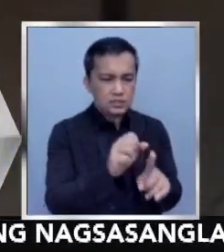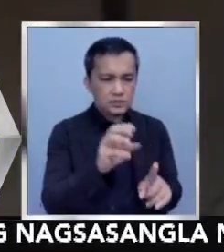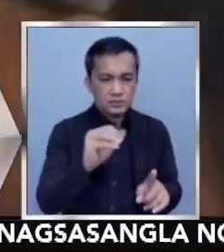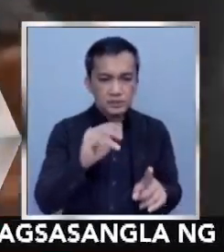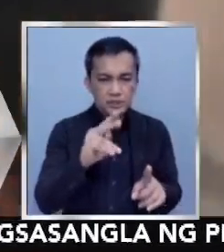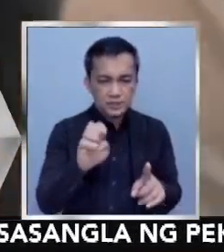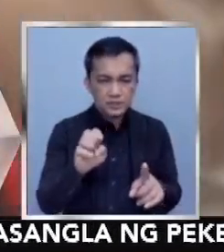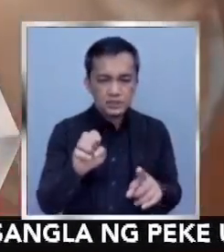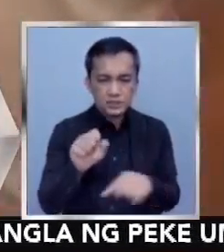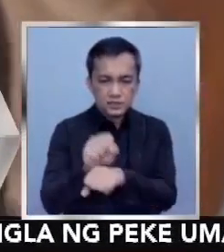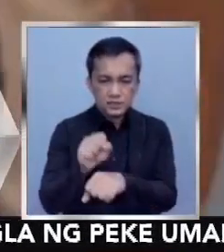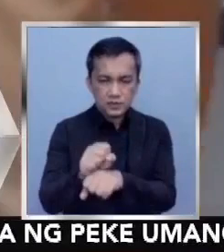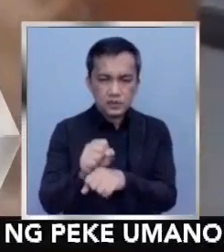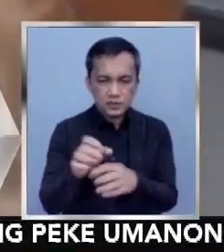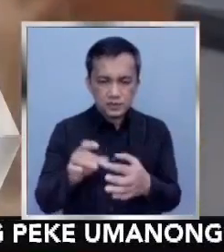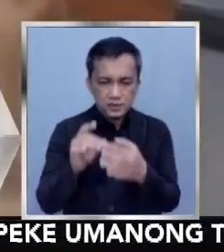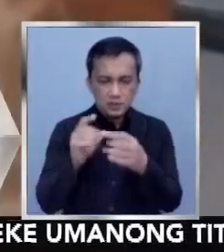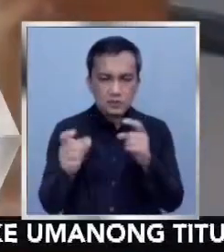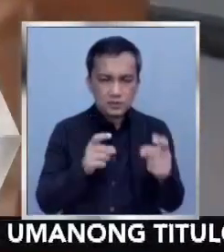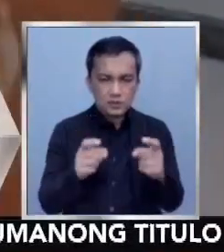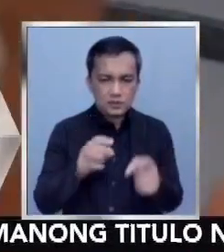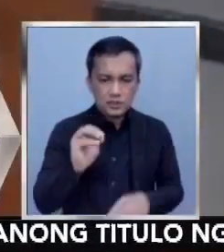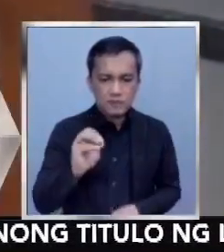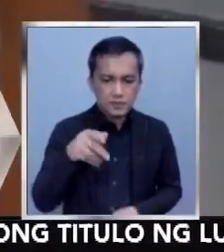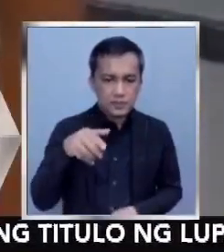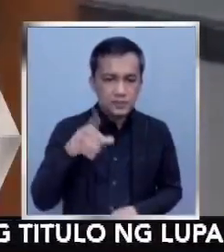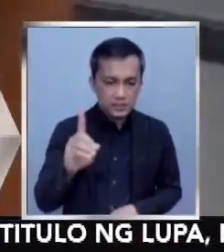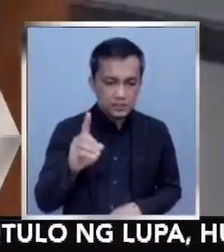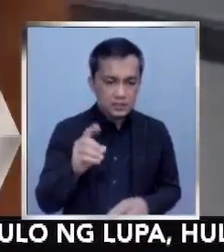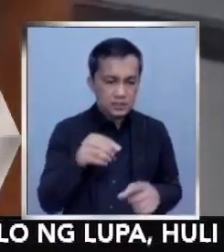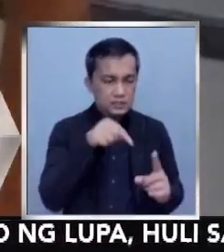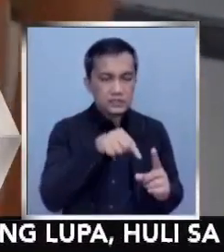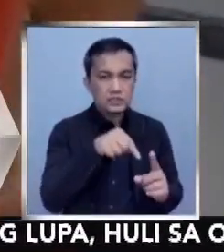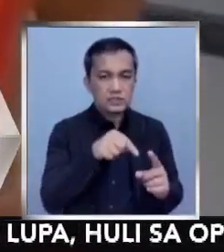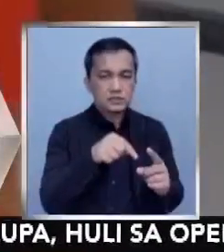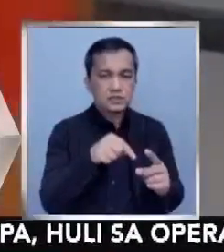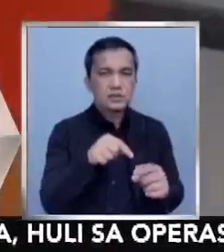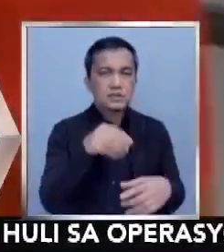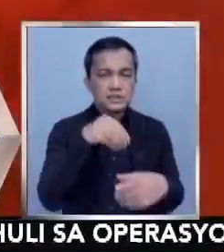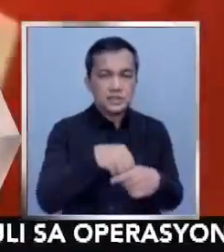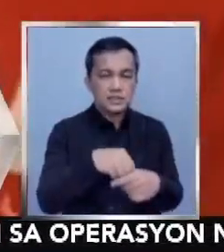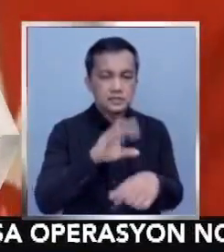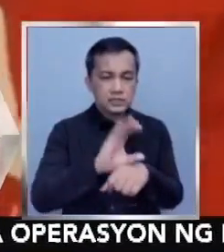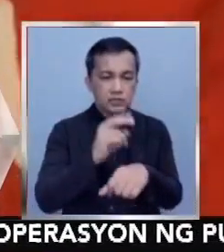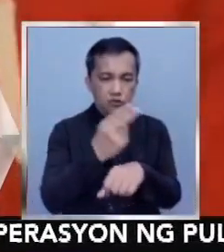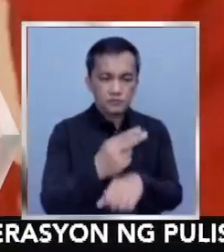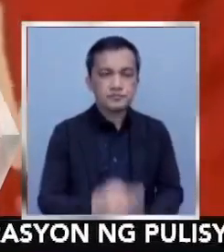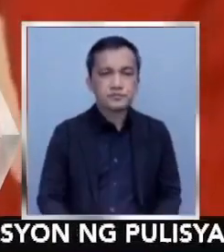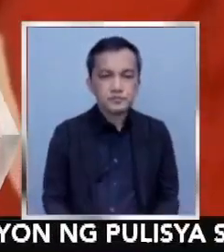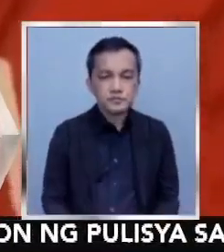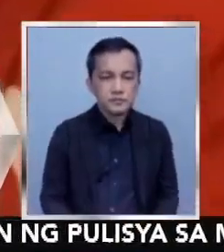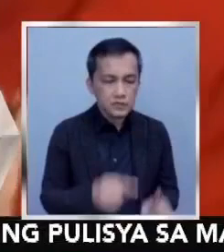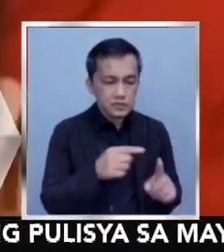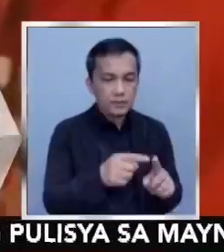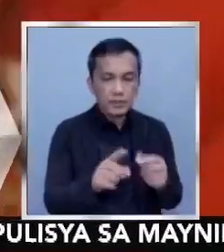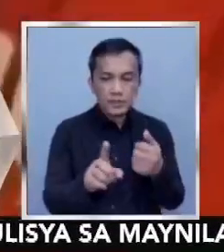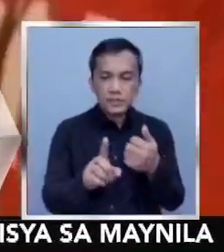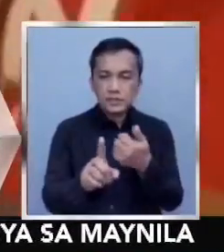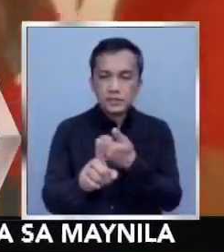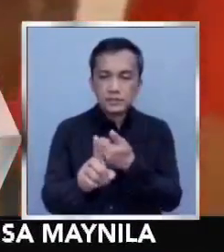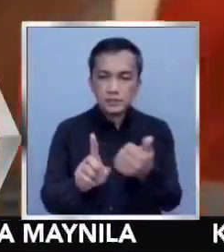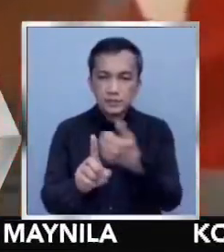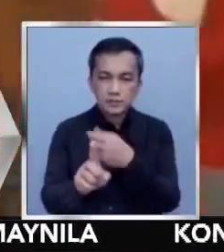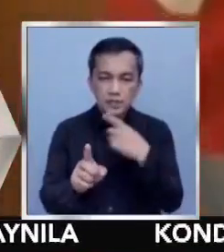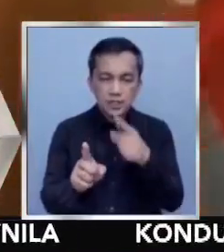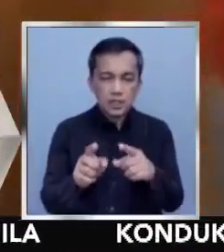Special Operations Unit ng Manila Police District sa loob mismo ng City Hall. Ayon sa nabiktima ni Singkay, isinangla sa kanya ang